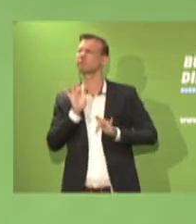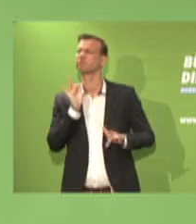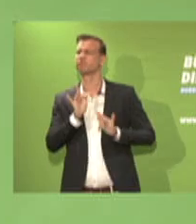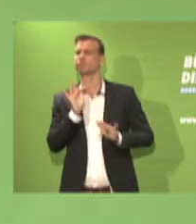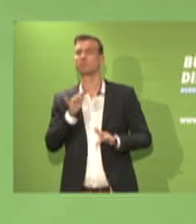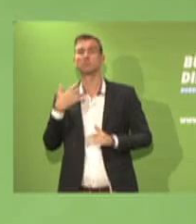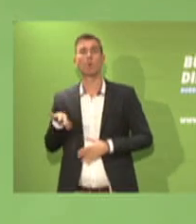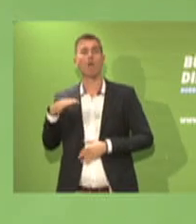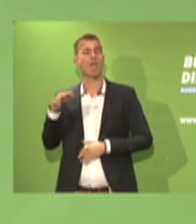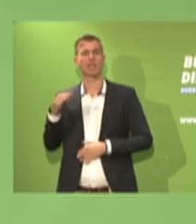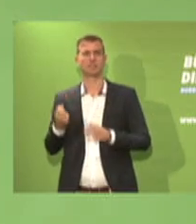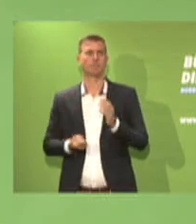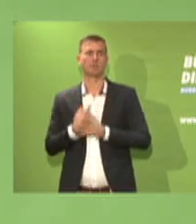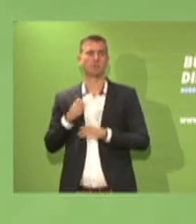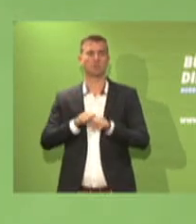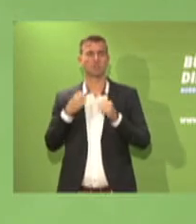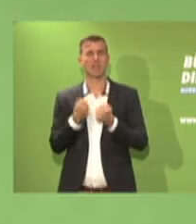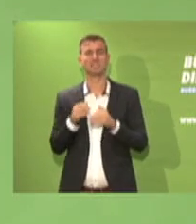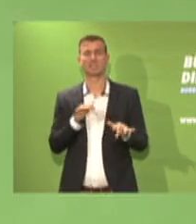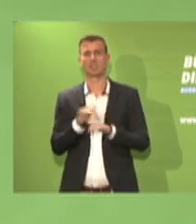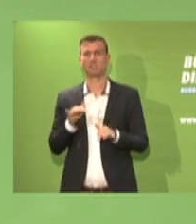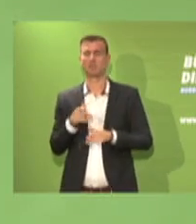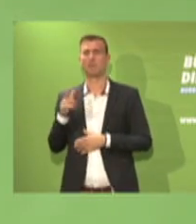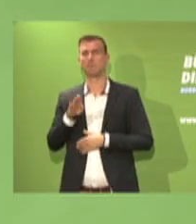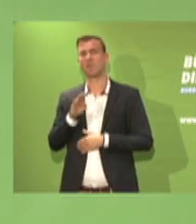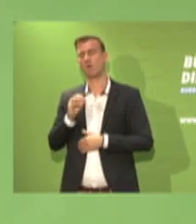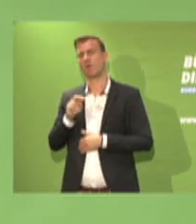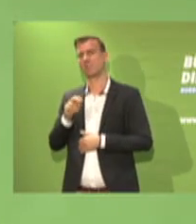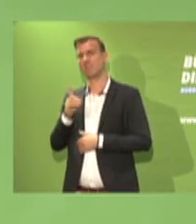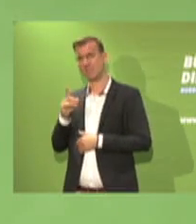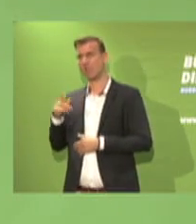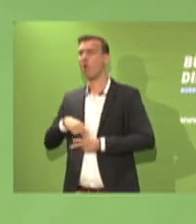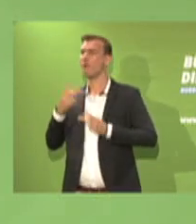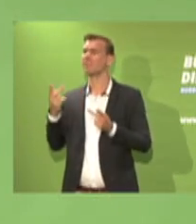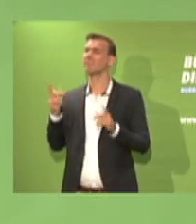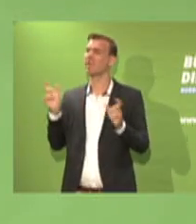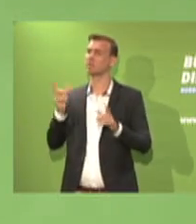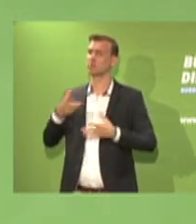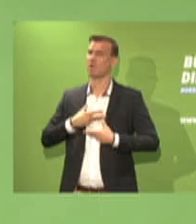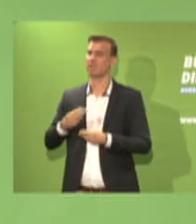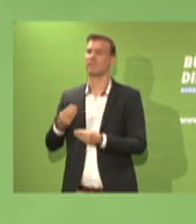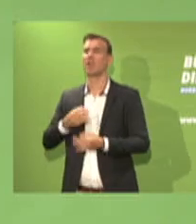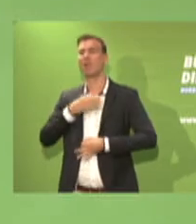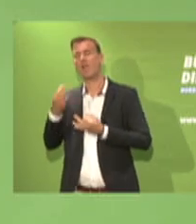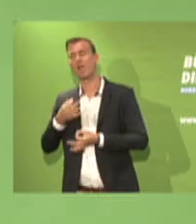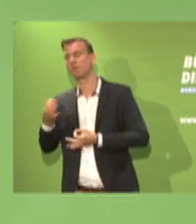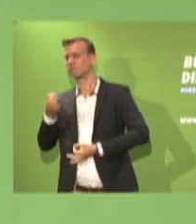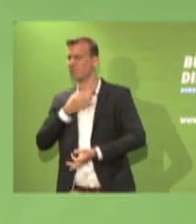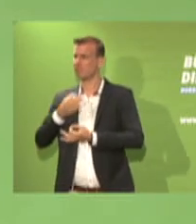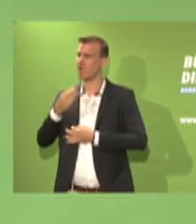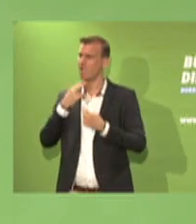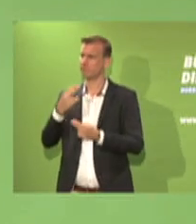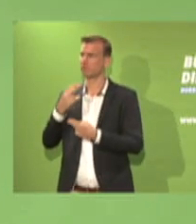in dieser Art, dass ein Staatssekretär zum BUND geht, wenn er eingeladen wird in eine öffentliche Veranstaltung und dort Rede und Antwort steht. Ich denke, das